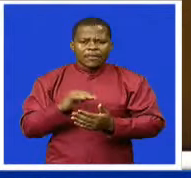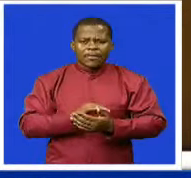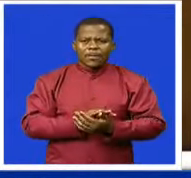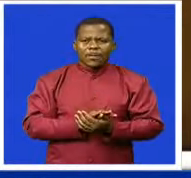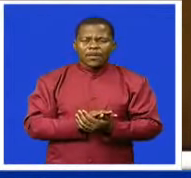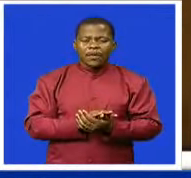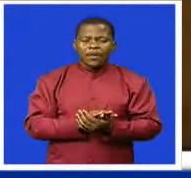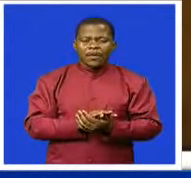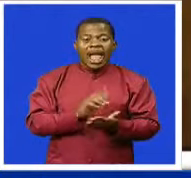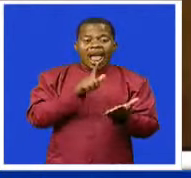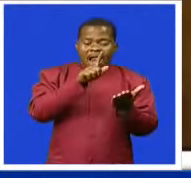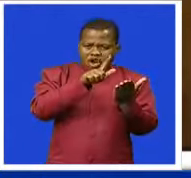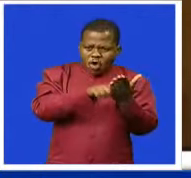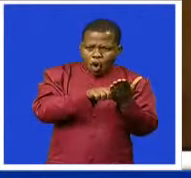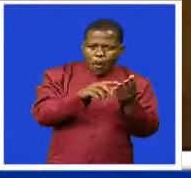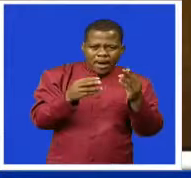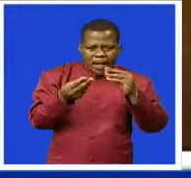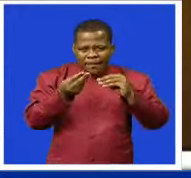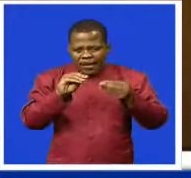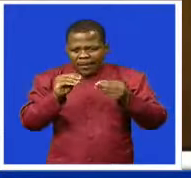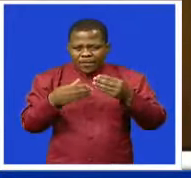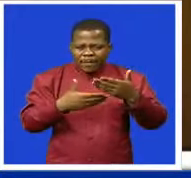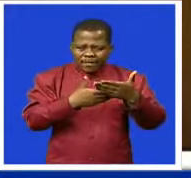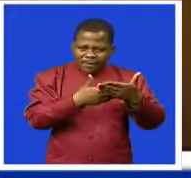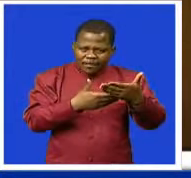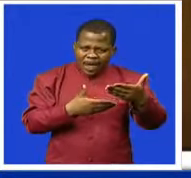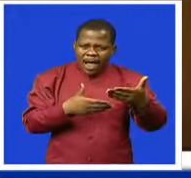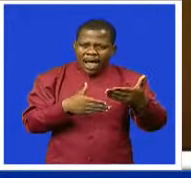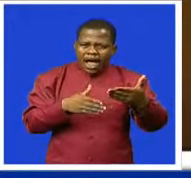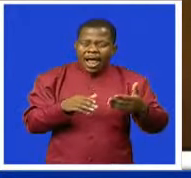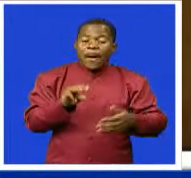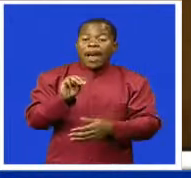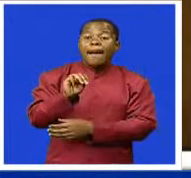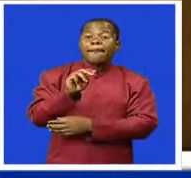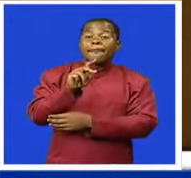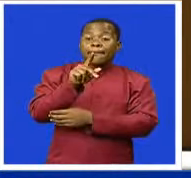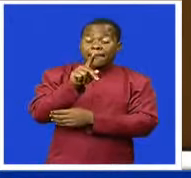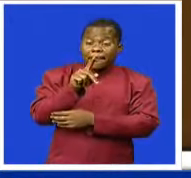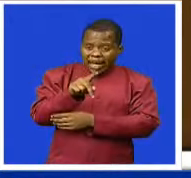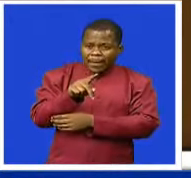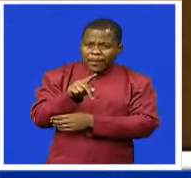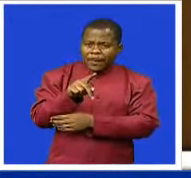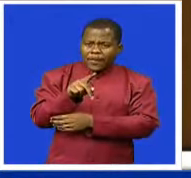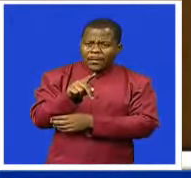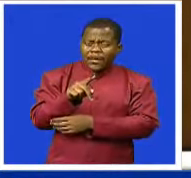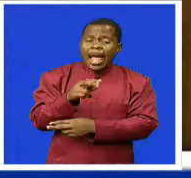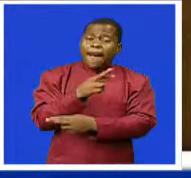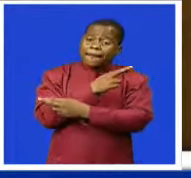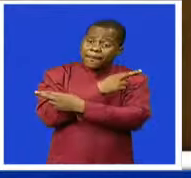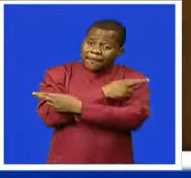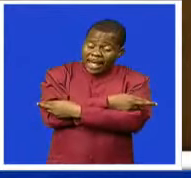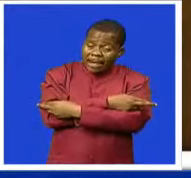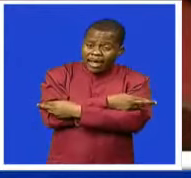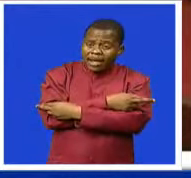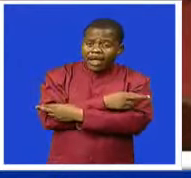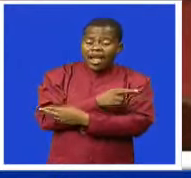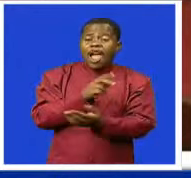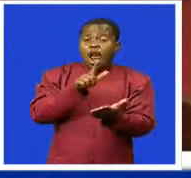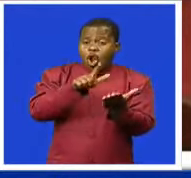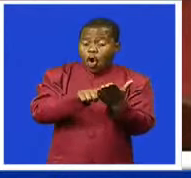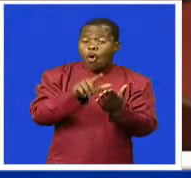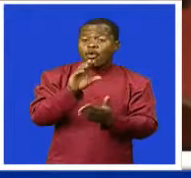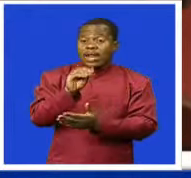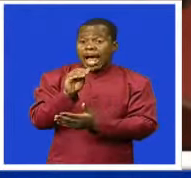of Parliament and Designated Office Bearers Pension Fund Amendment Act No. 15 of